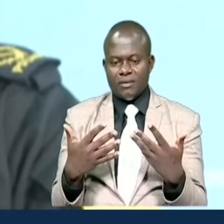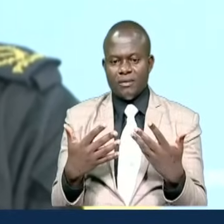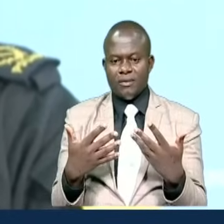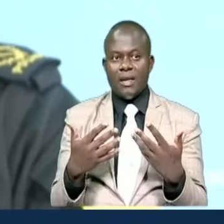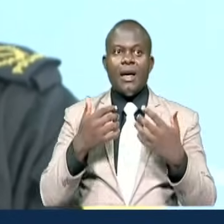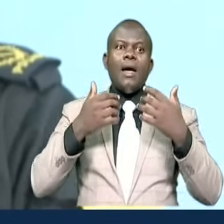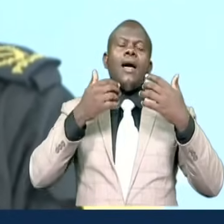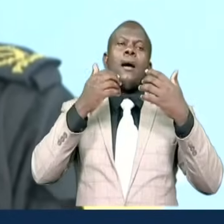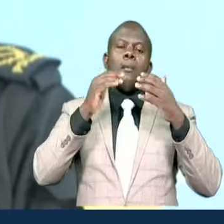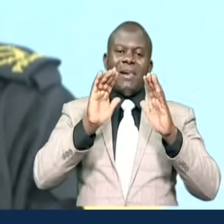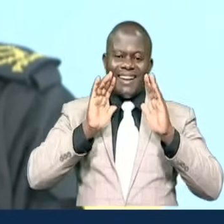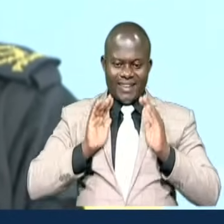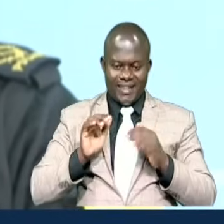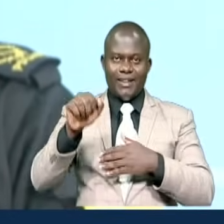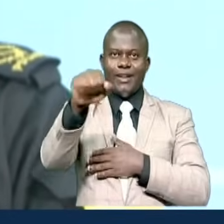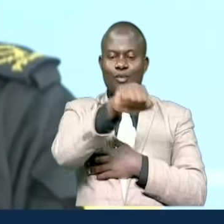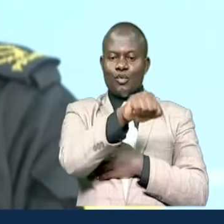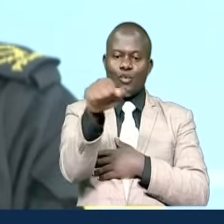ibinyabiziga banywa ibisindisha,